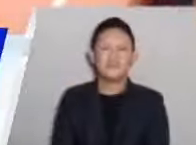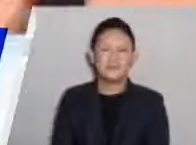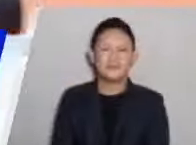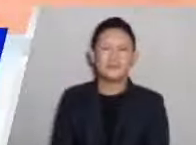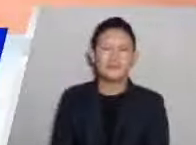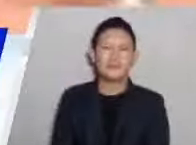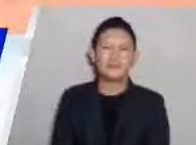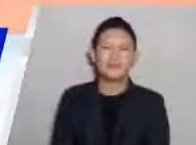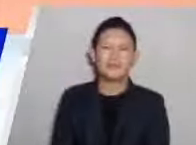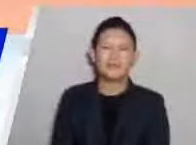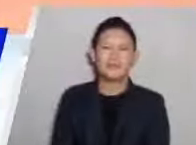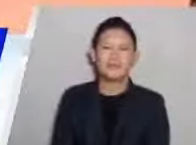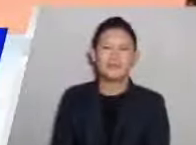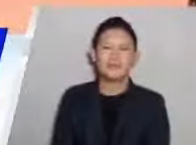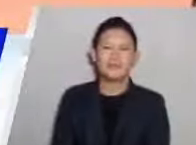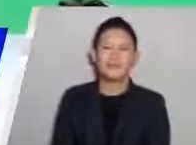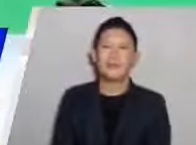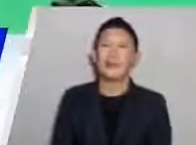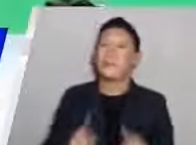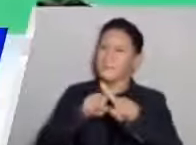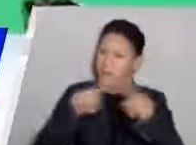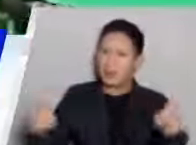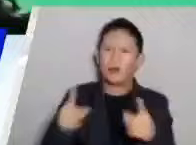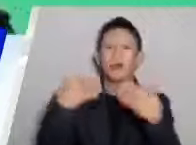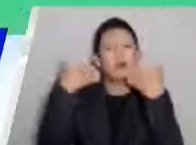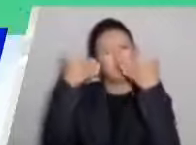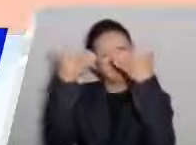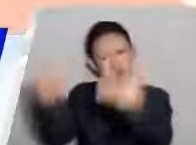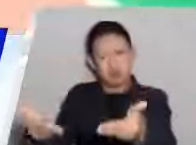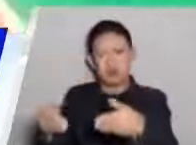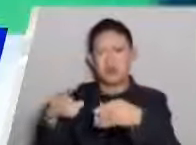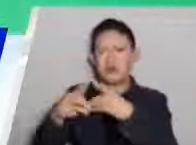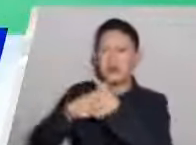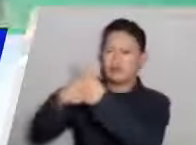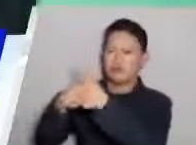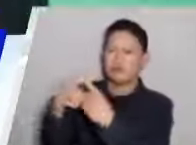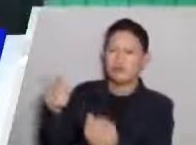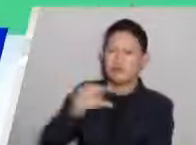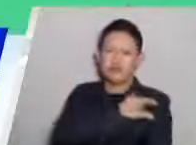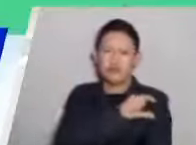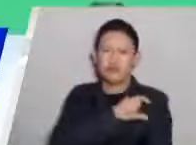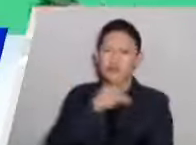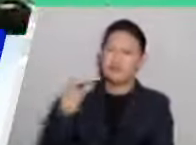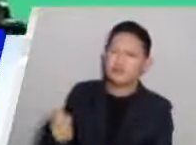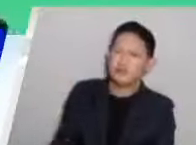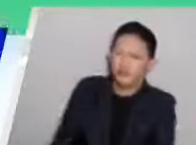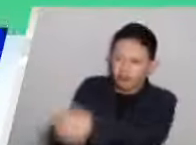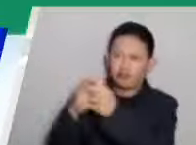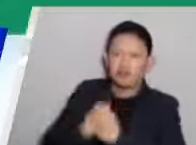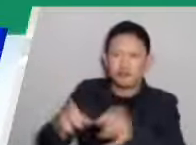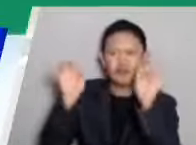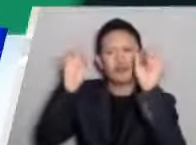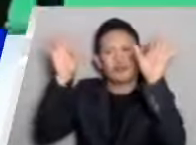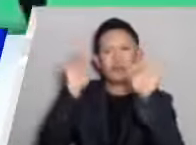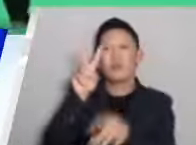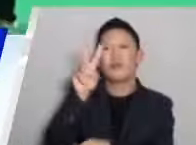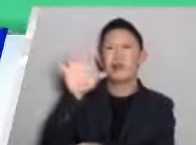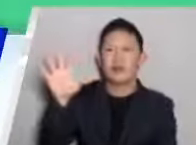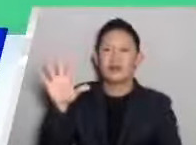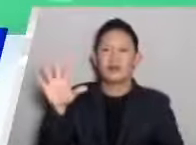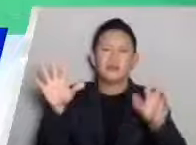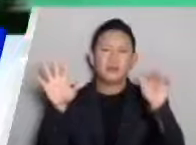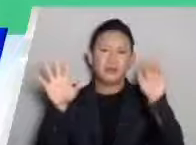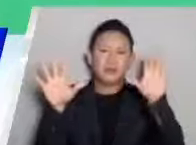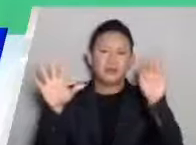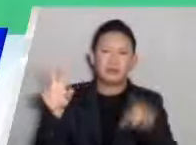Pero hindi natinag ang defending champions at tinambakan ng Binild ang kalaban 25-15 at 25-14. Best player of the game